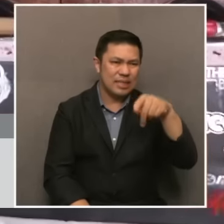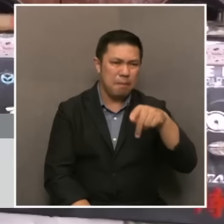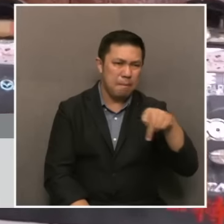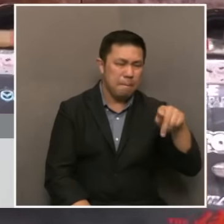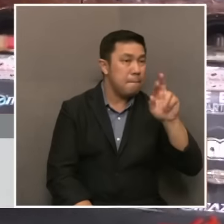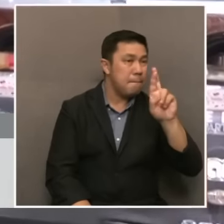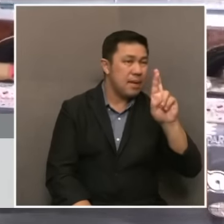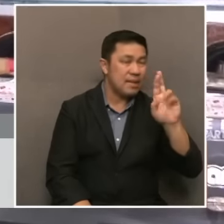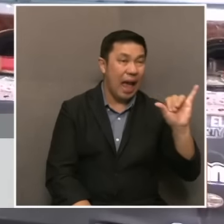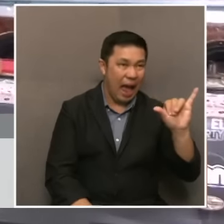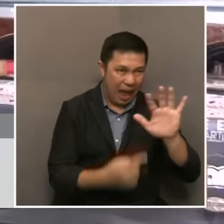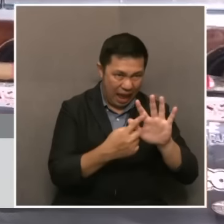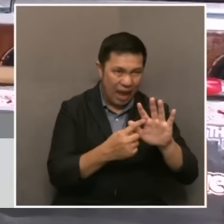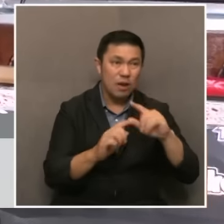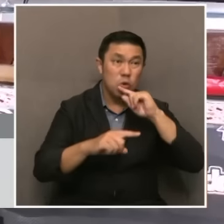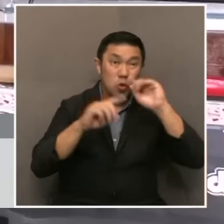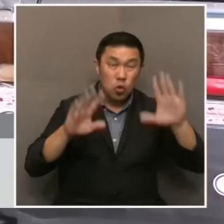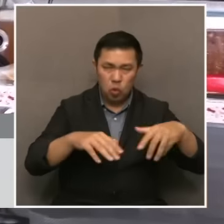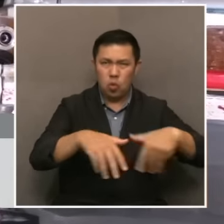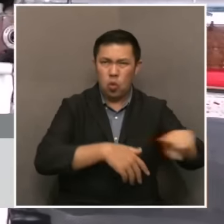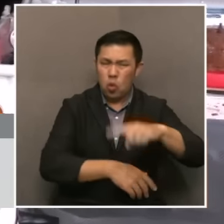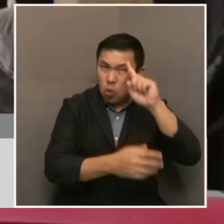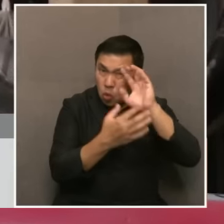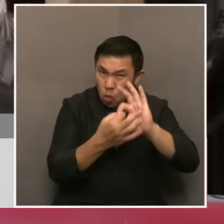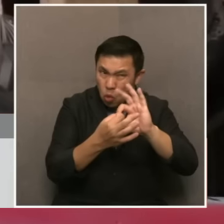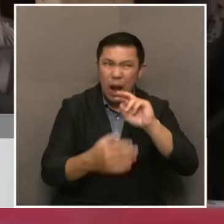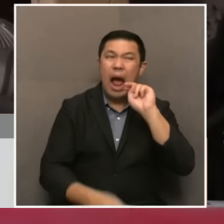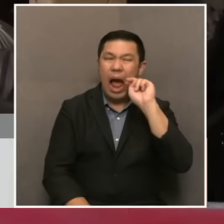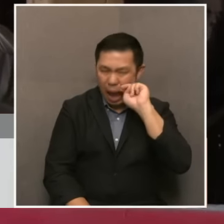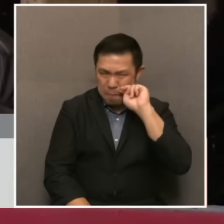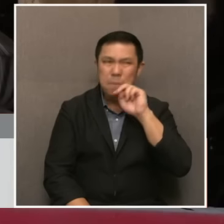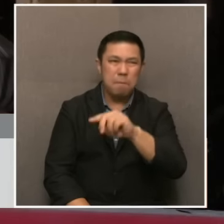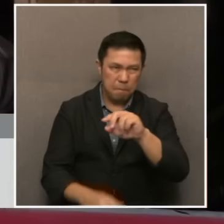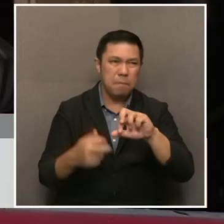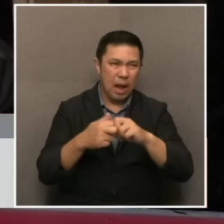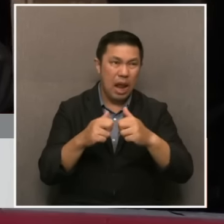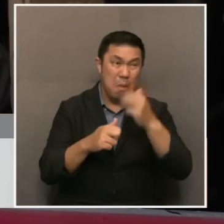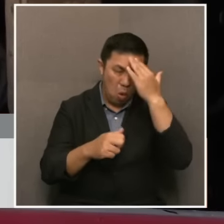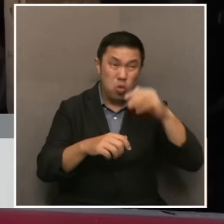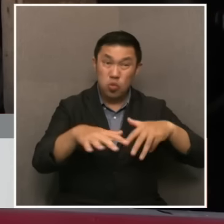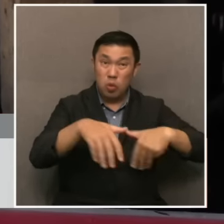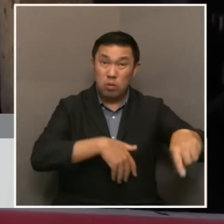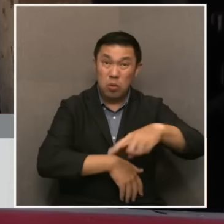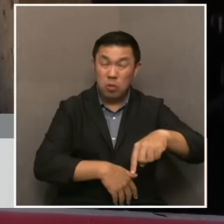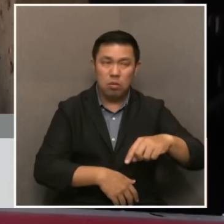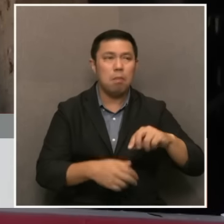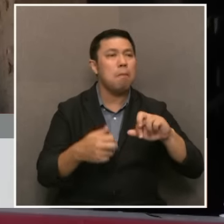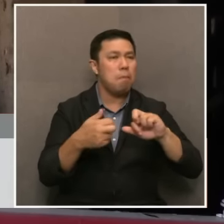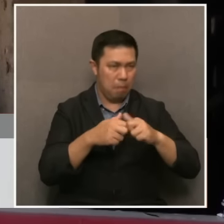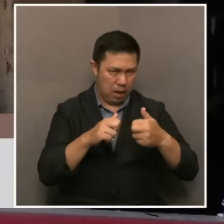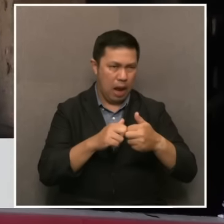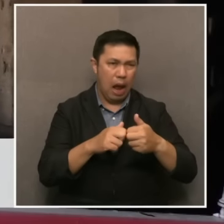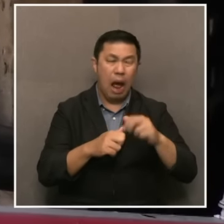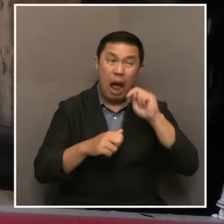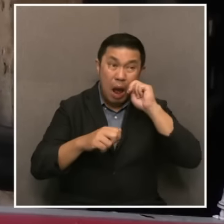พบว่าประชาชนส่วนใหญ่ค่ะมีความกังวลเกี่ยวกับสถานการณ์น้ำในปัจจุบันเพราะว่าชุมชนแถบนี้จะได้รับผลกระทบจากน้ำ